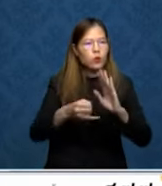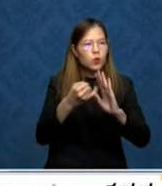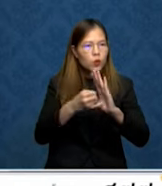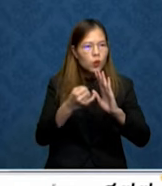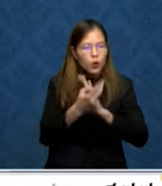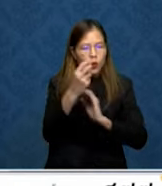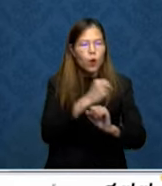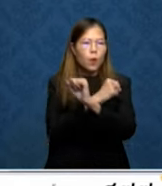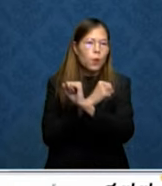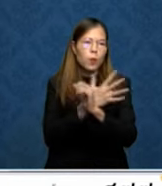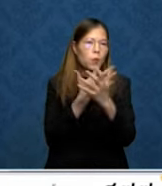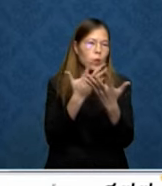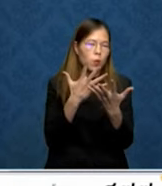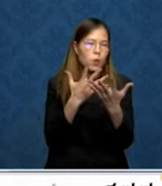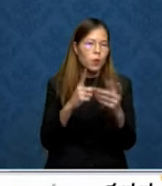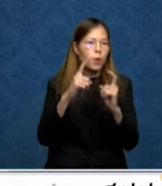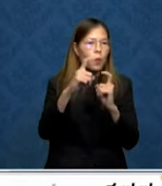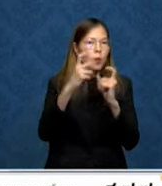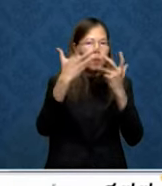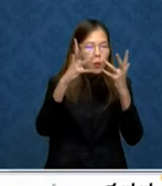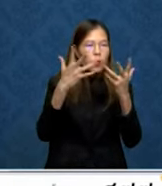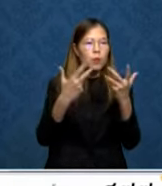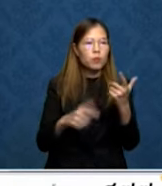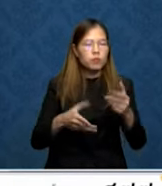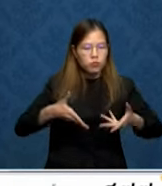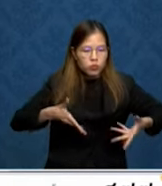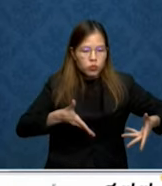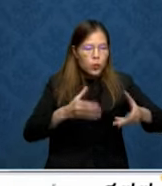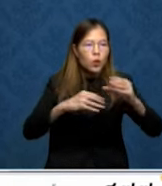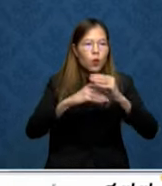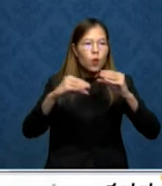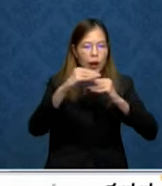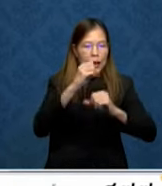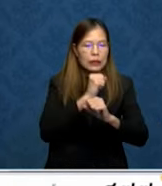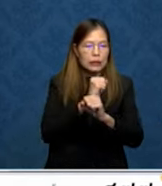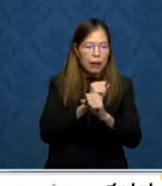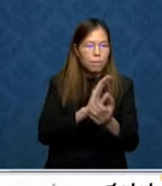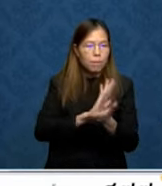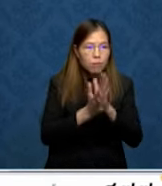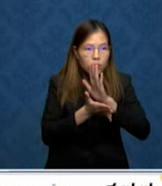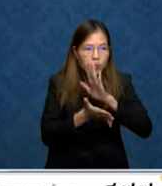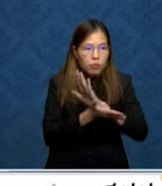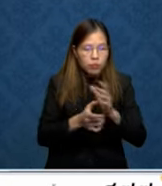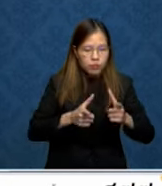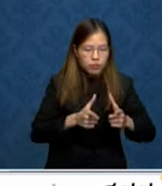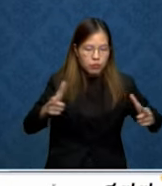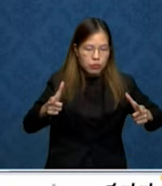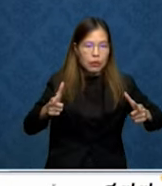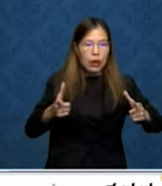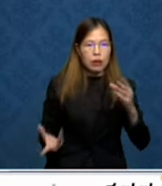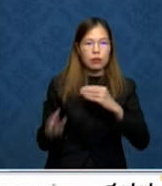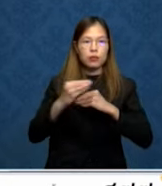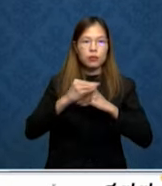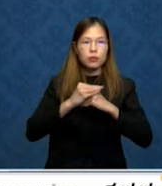และมีความปลอดภัยมากขึ้นถนนเส้นนี้อยู่ระหว่างโครงการก่อสร้างโครงการขยายช่องทางจราจ